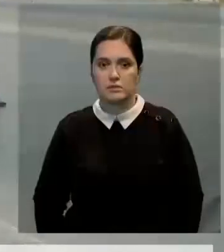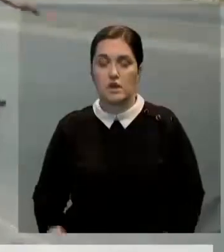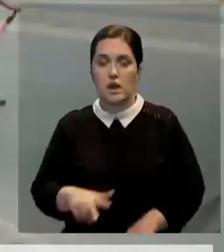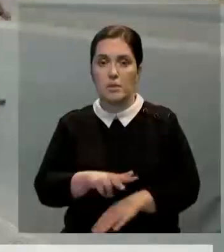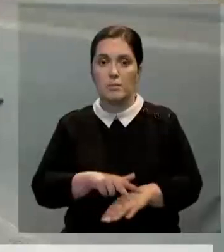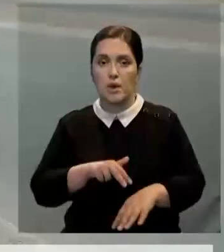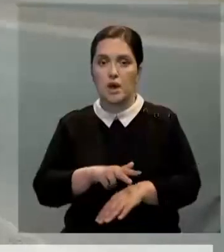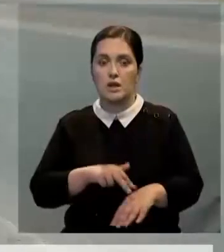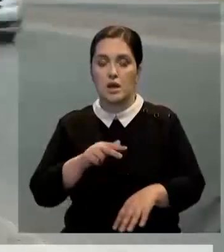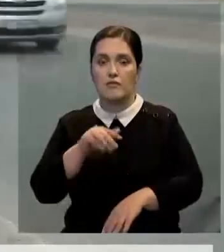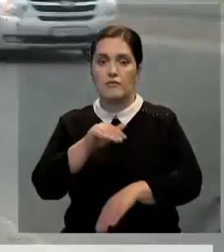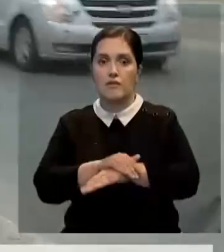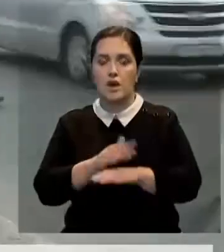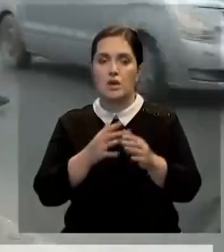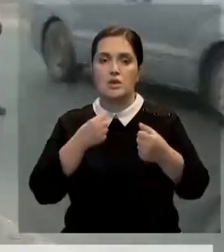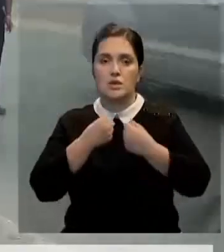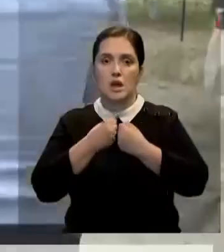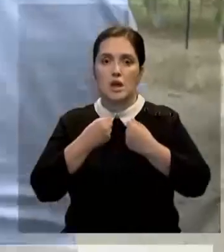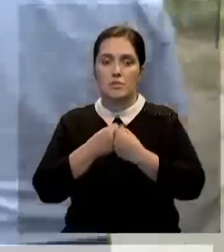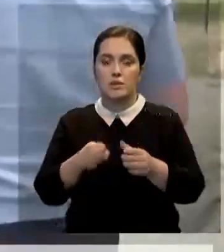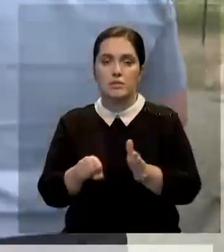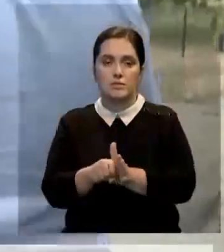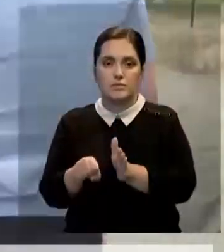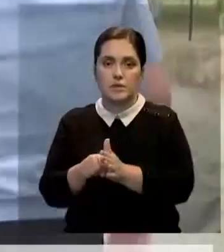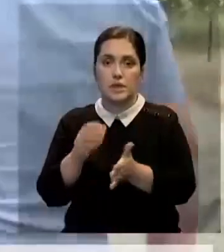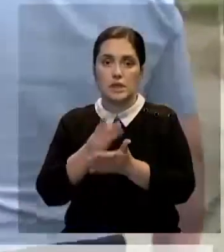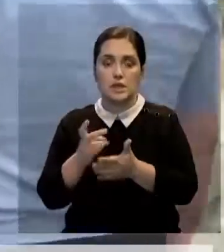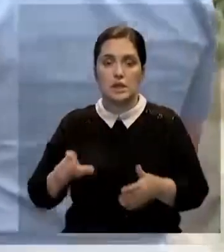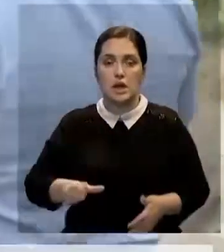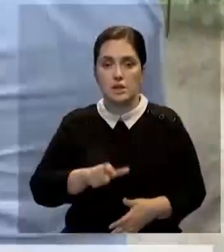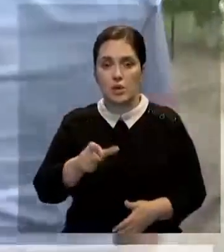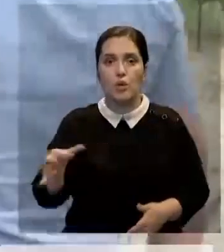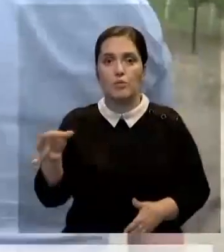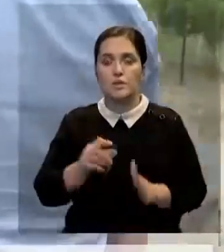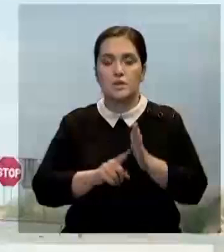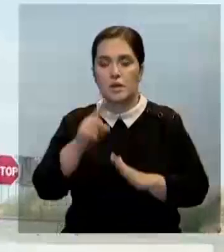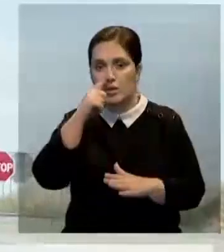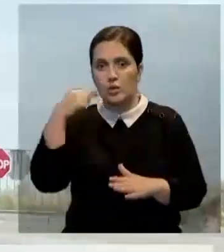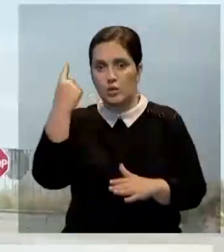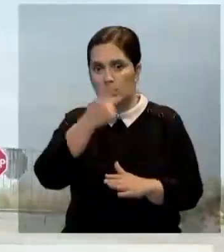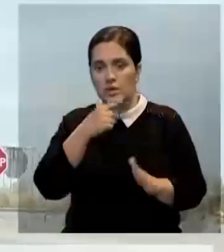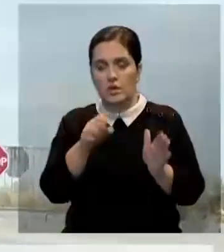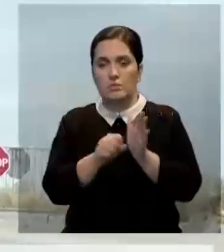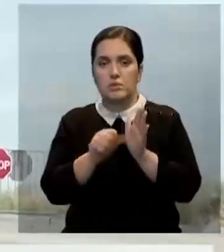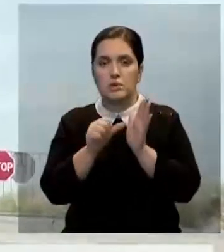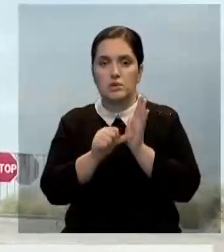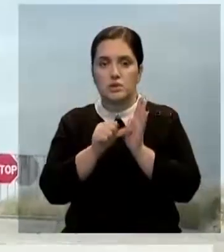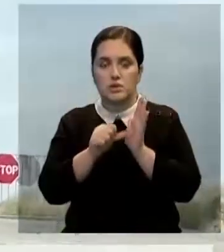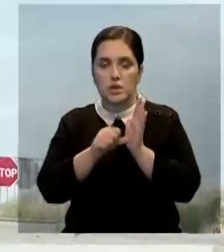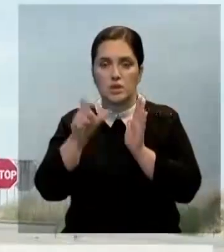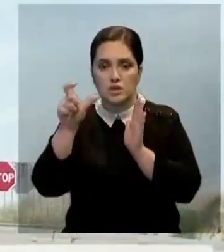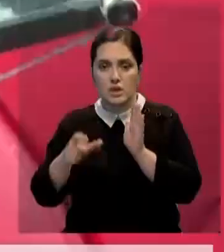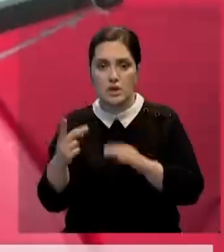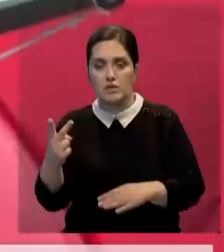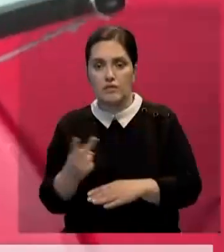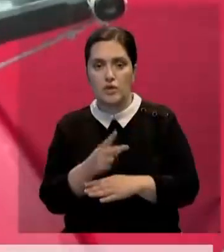Полицейские в регионе фиксируют рост ДТП со смертельным исходом. На дорогах области с начала года погибли около 60 человек. Это вдвое